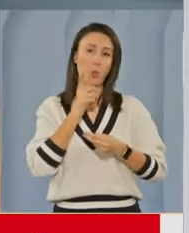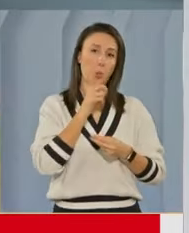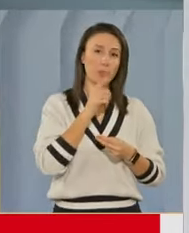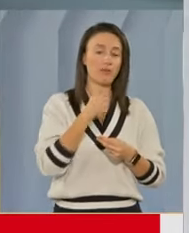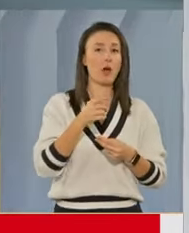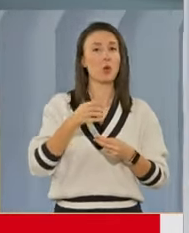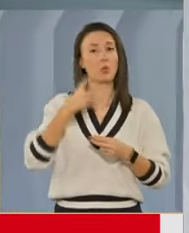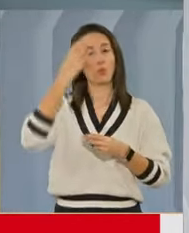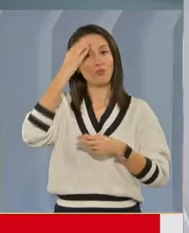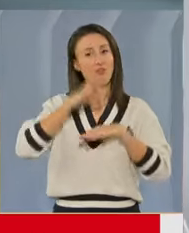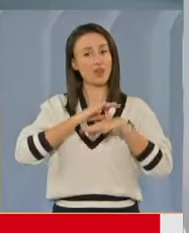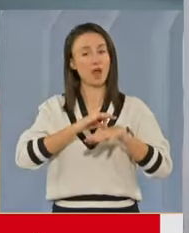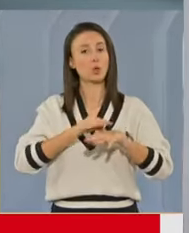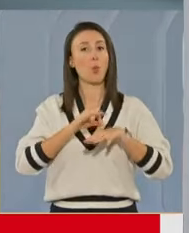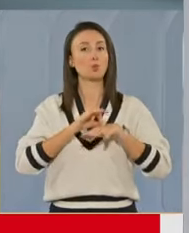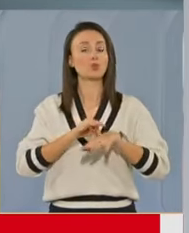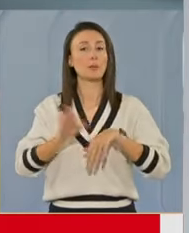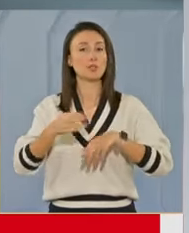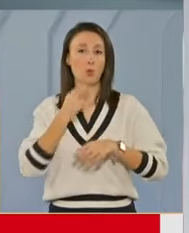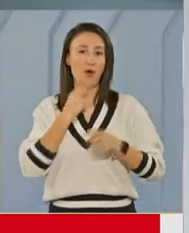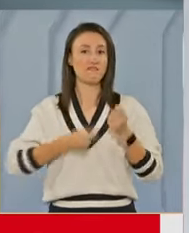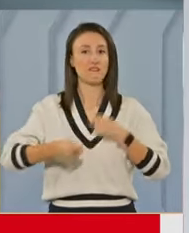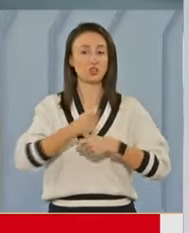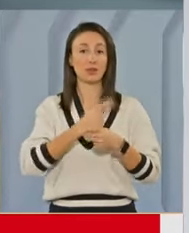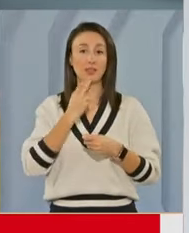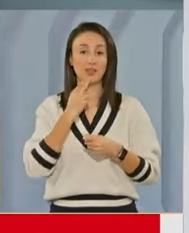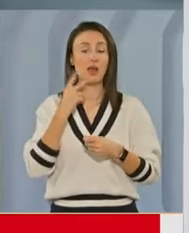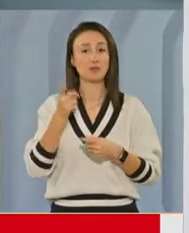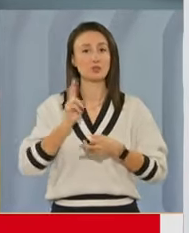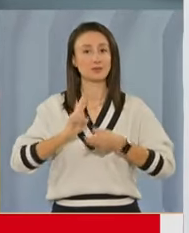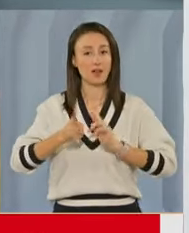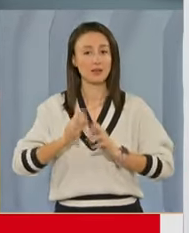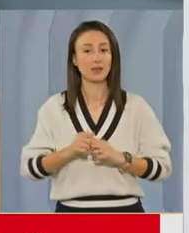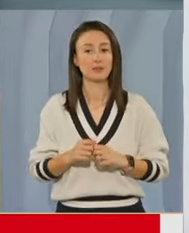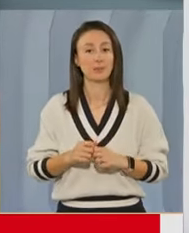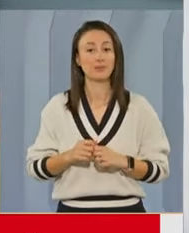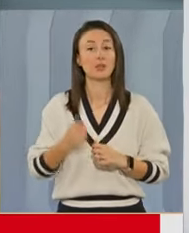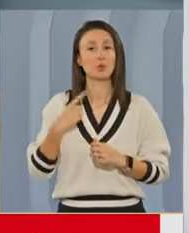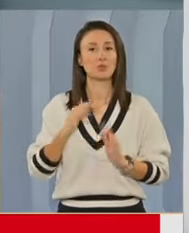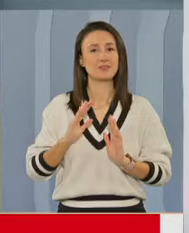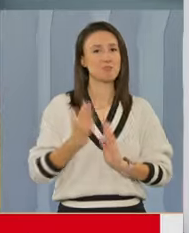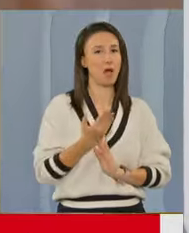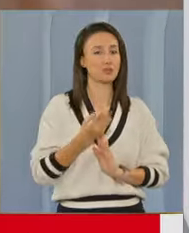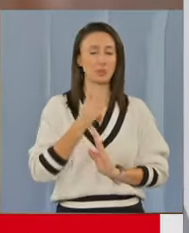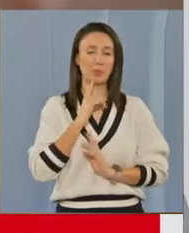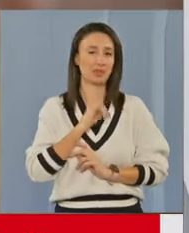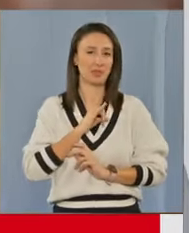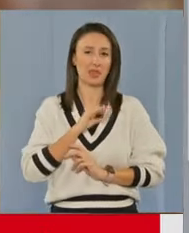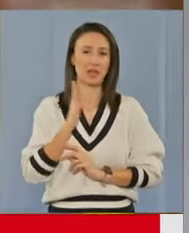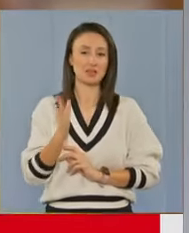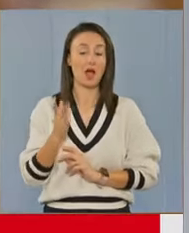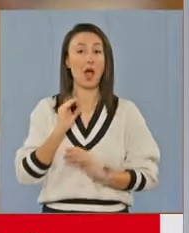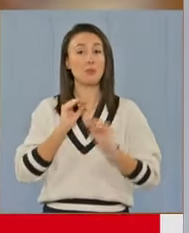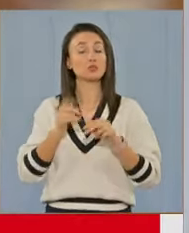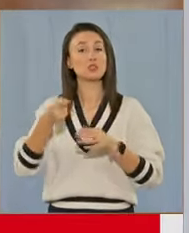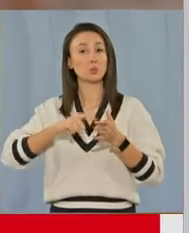guvernat de la conducerea Ministerul celor interne Deci problema antidrog în România a fost tratată efectiv cu spatele a fost o indiferență totală și am